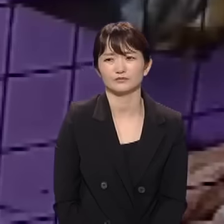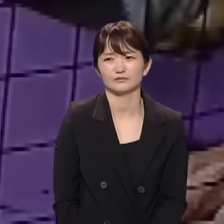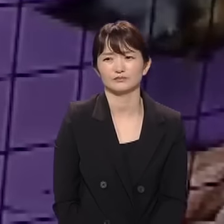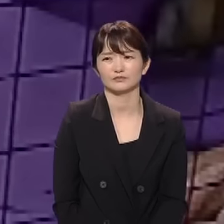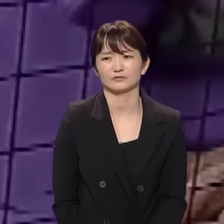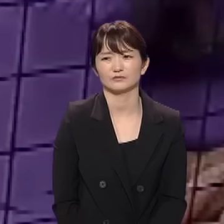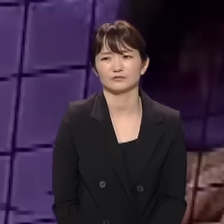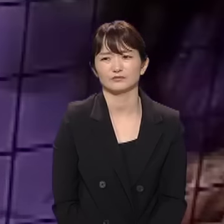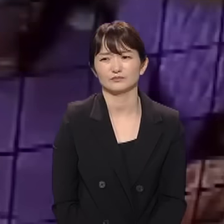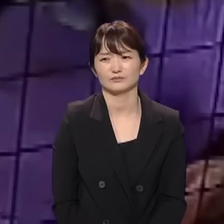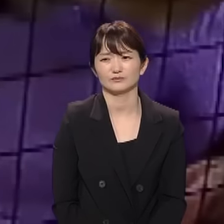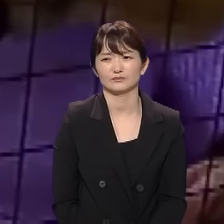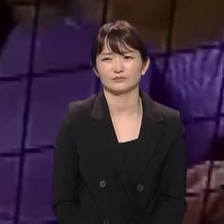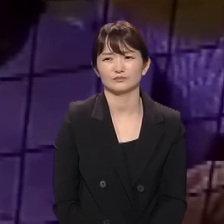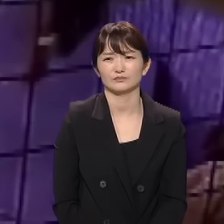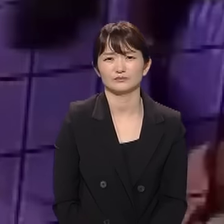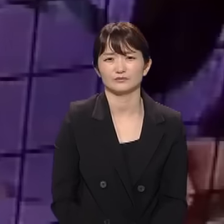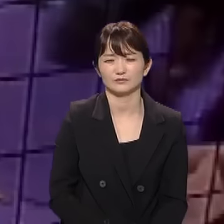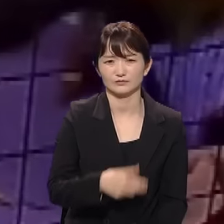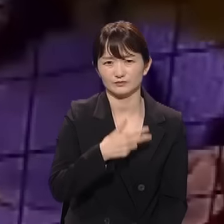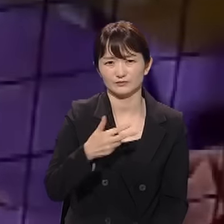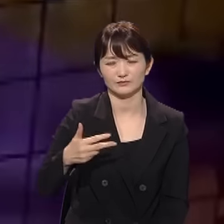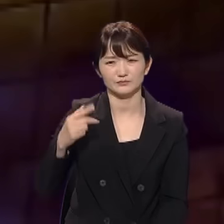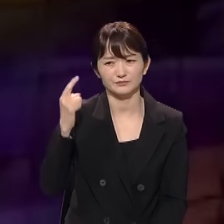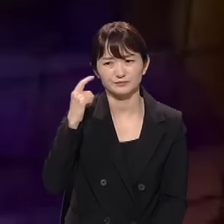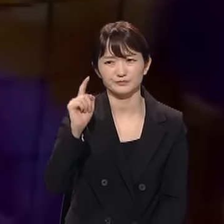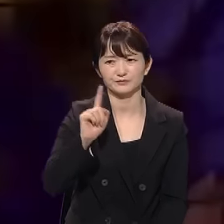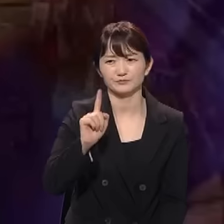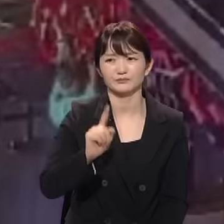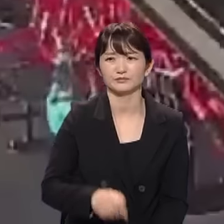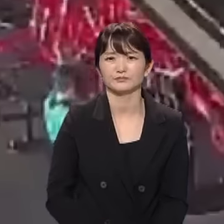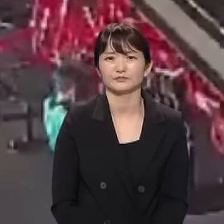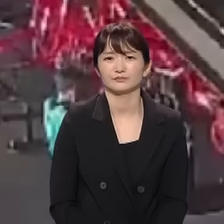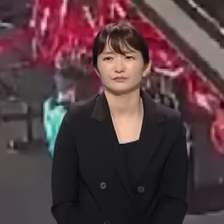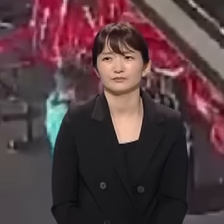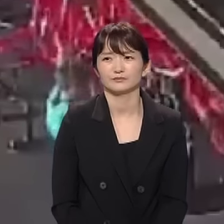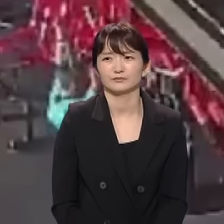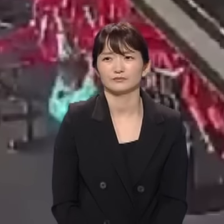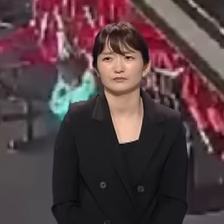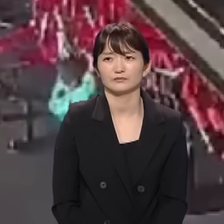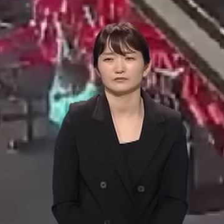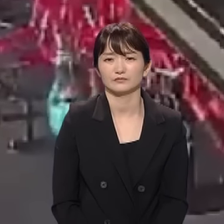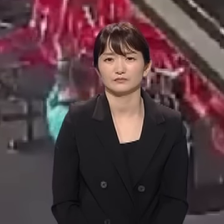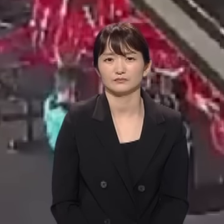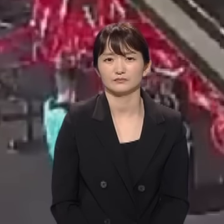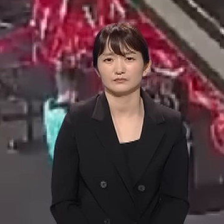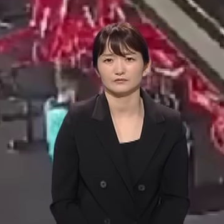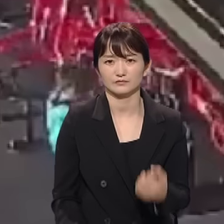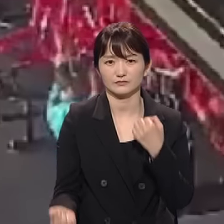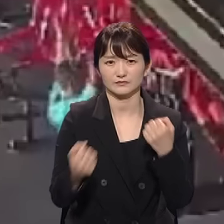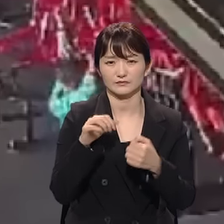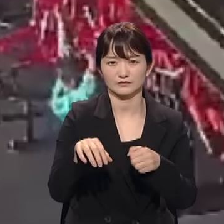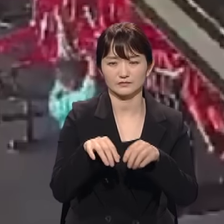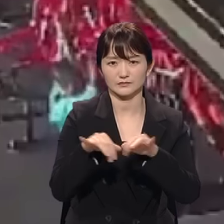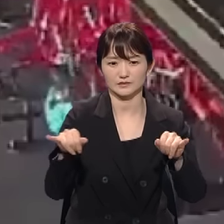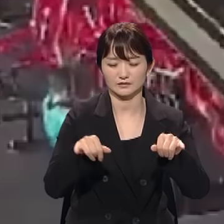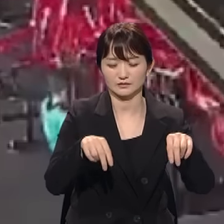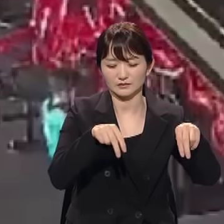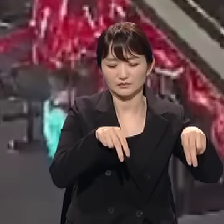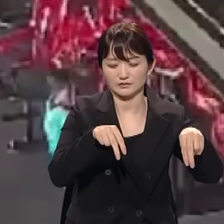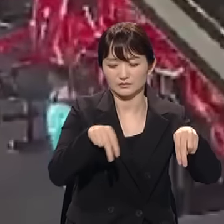거 보세요. 그 새끼 구하려고. 자, 인도네시아로 가보시죠. 자, 여러 사람들의 헬스장에서 러닝머신에서